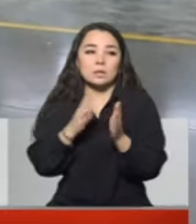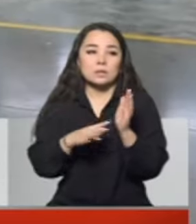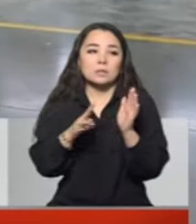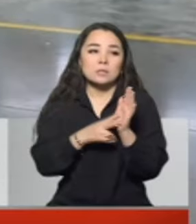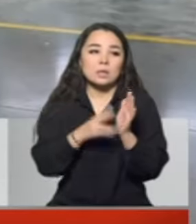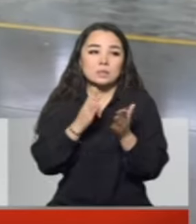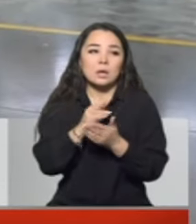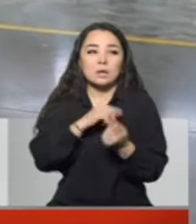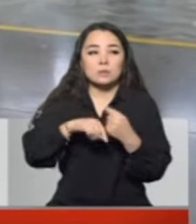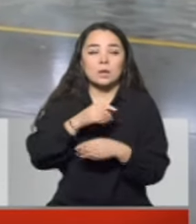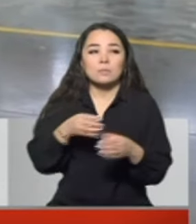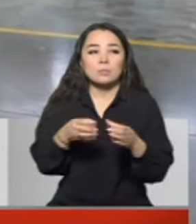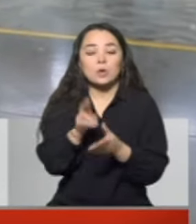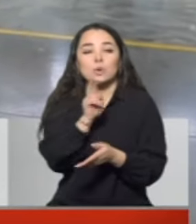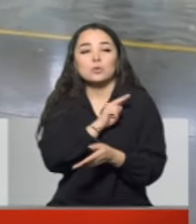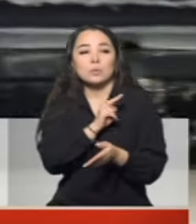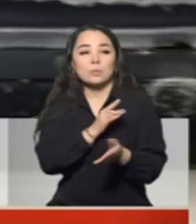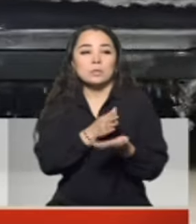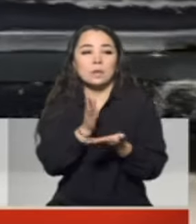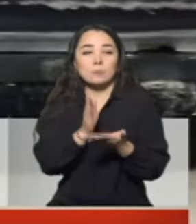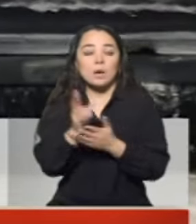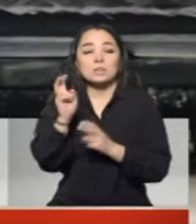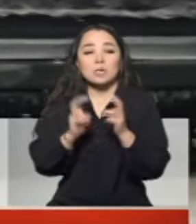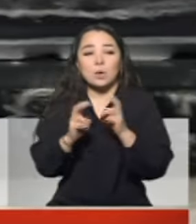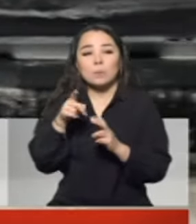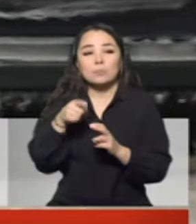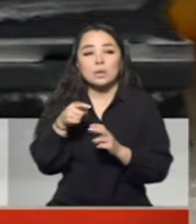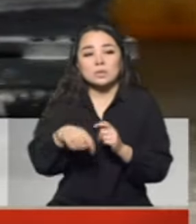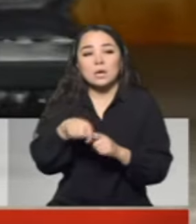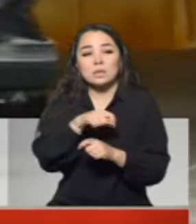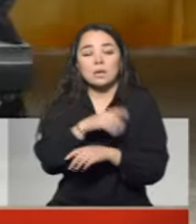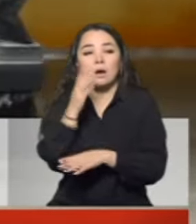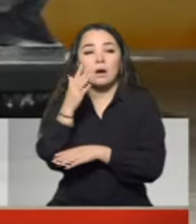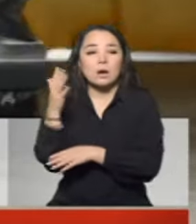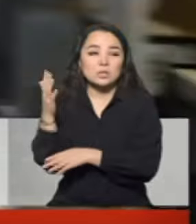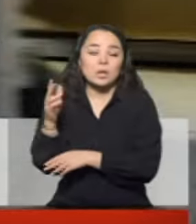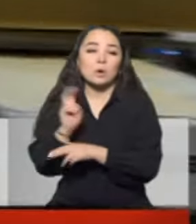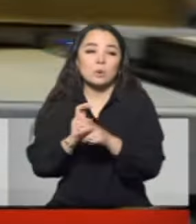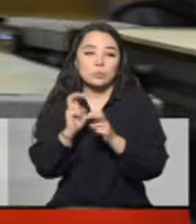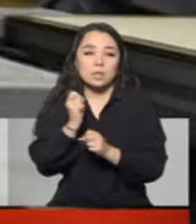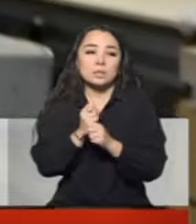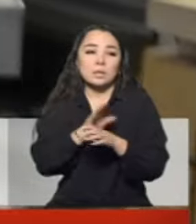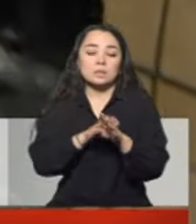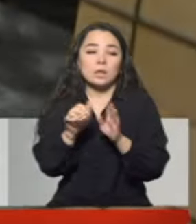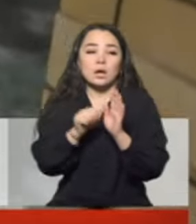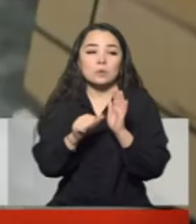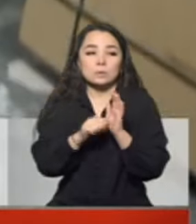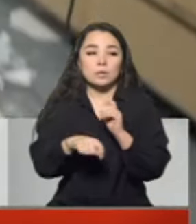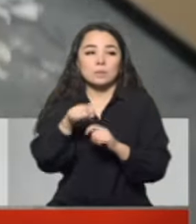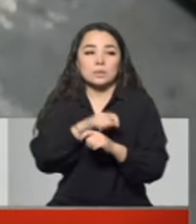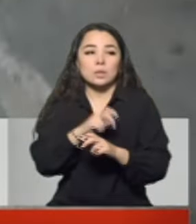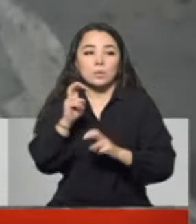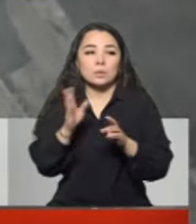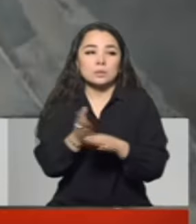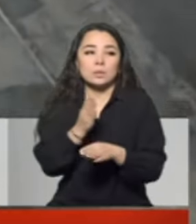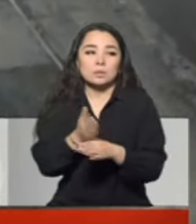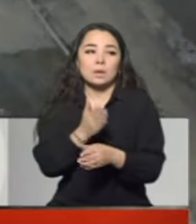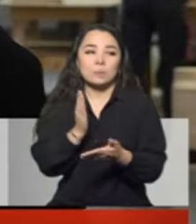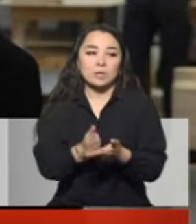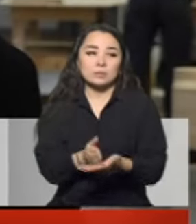ресейлік кәсіпорындармен әріптесе жұмыс істейді. Зауытта айына 1000 текше метр ағаштықты қайта өңделіп, одан 600 текше метр өнім